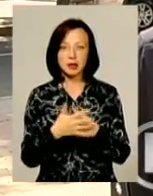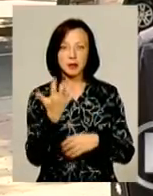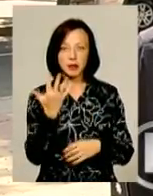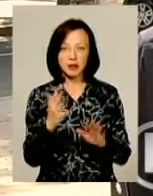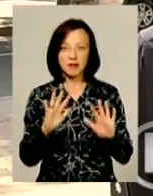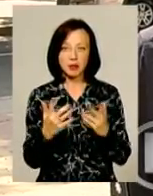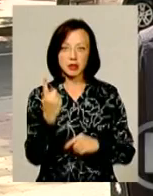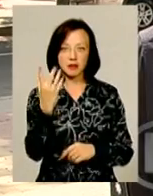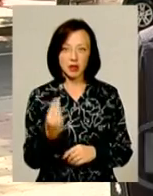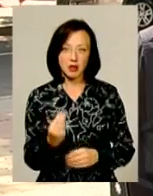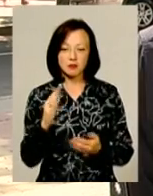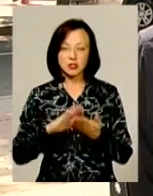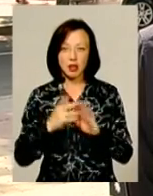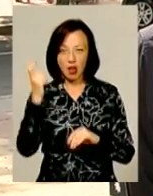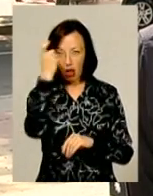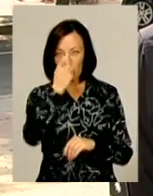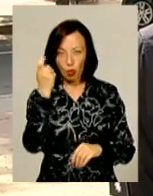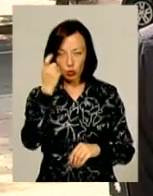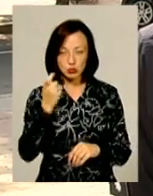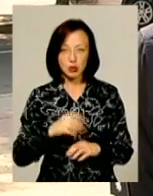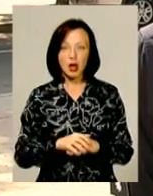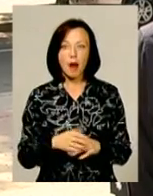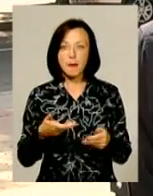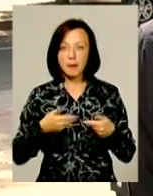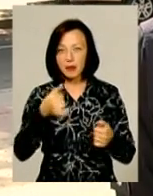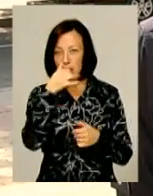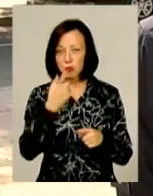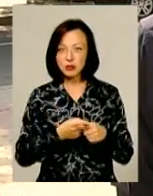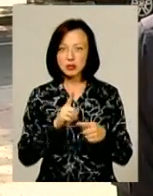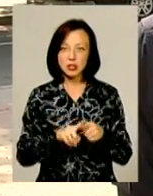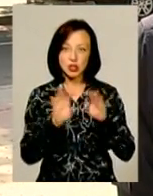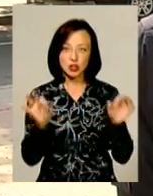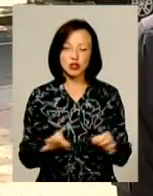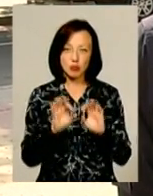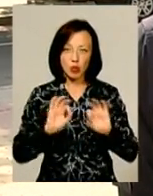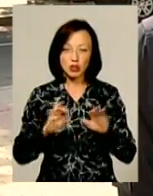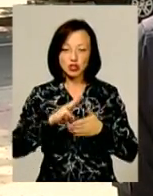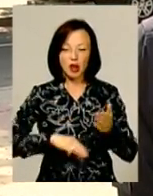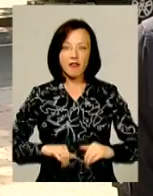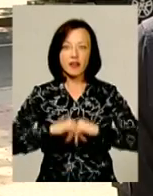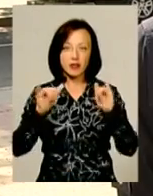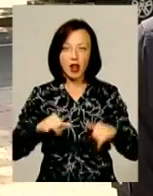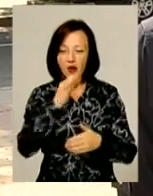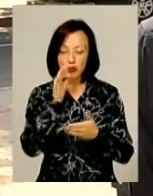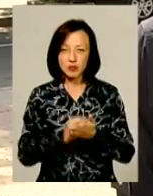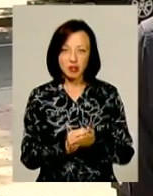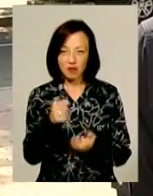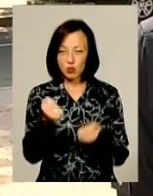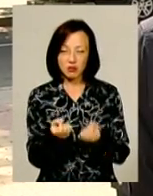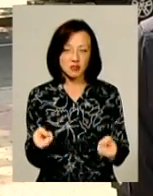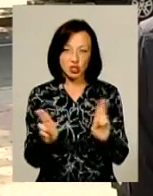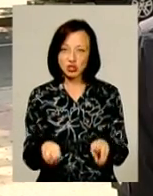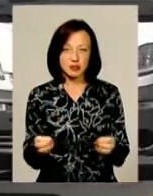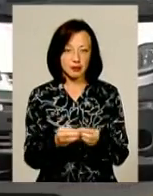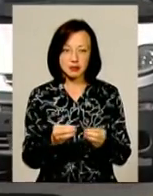випадків в день в стані алкогольного сп'яніння. Тому ми не можемо це нічим пояснити. Штрафи виросли, відповідальність водіїв та їхня свідомість залишилася